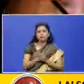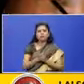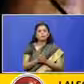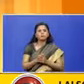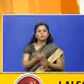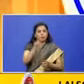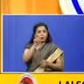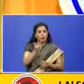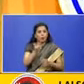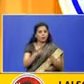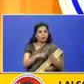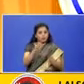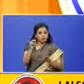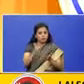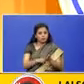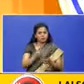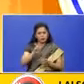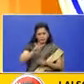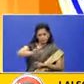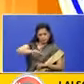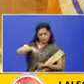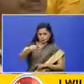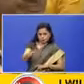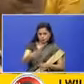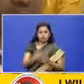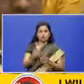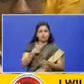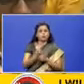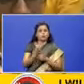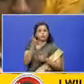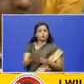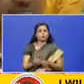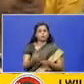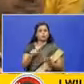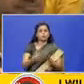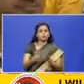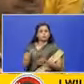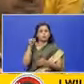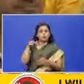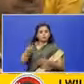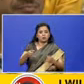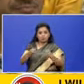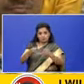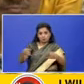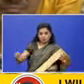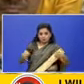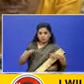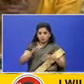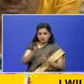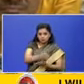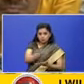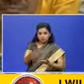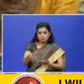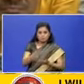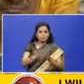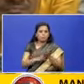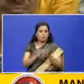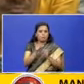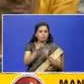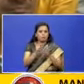1 नवंबर यानी परसों मैं गुजरात राजस्थान के बॉर्डर पर मौजूदा मानगढ़ में